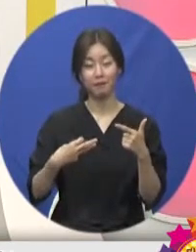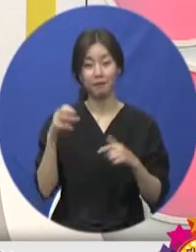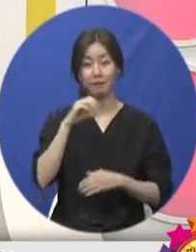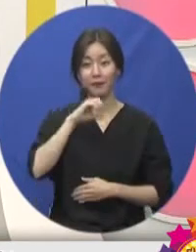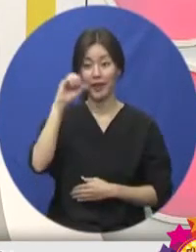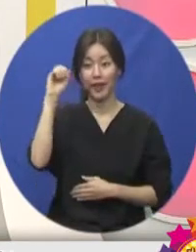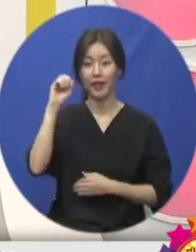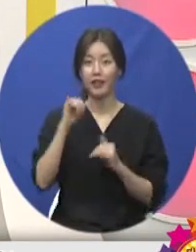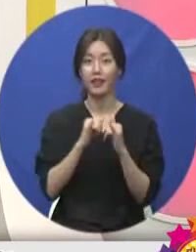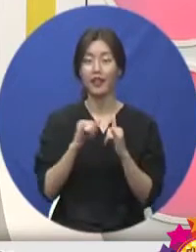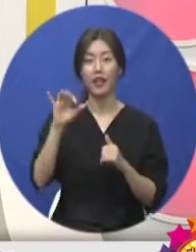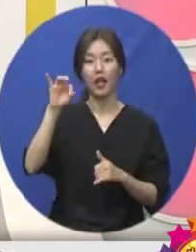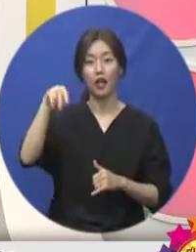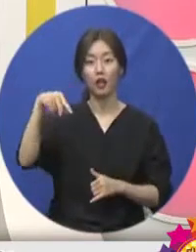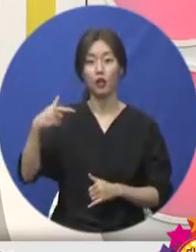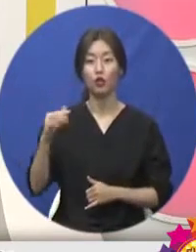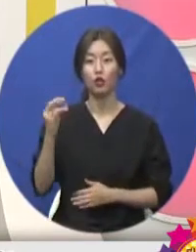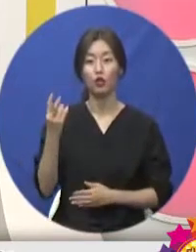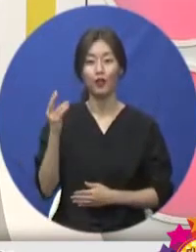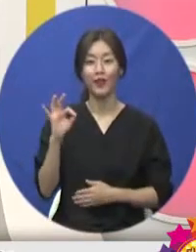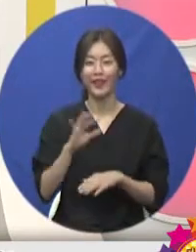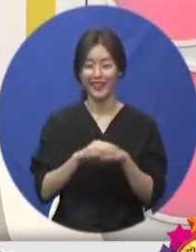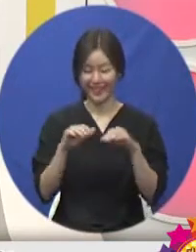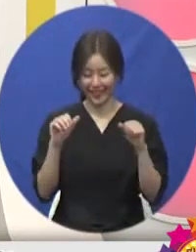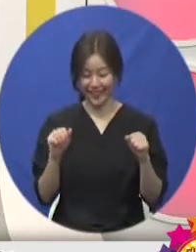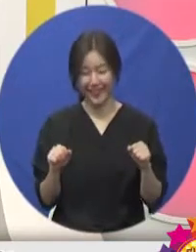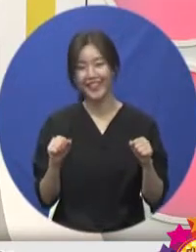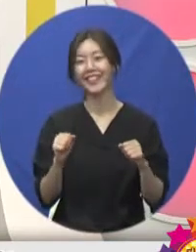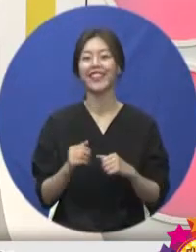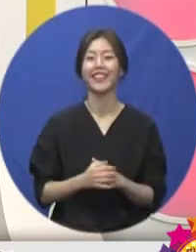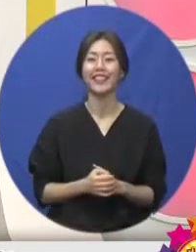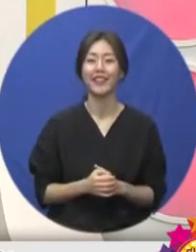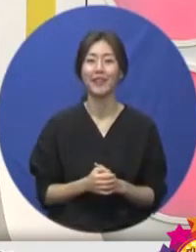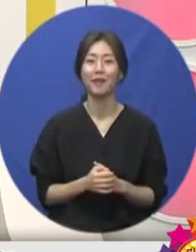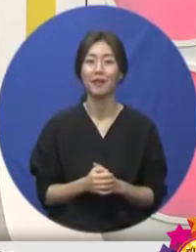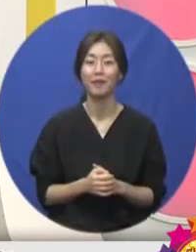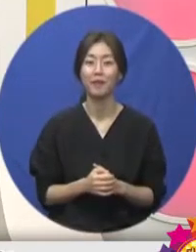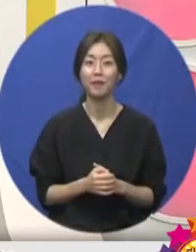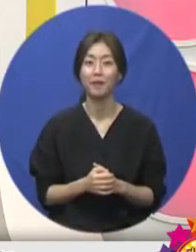장원하셨는데 윤용님. 안녕하세요, 아버님.